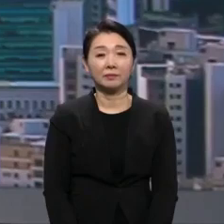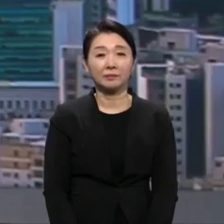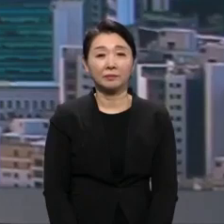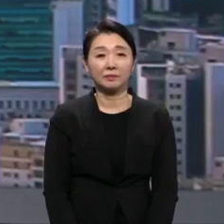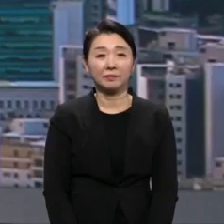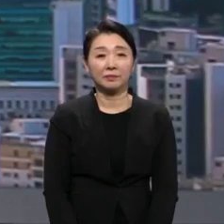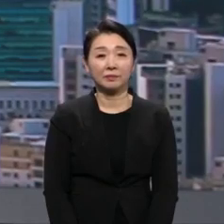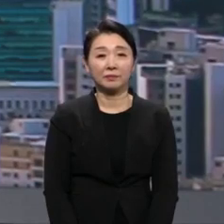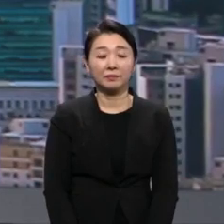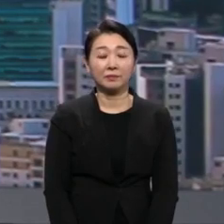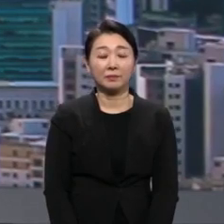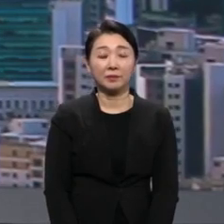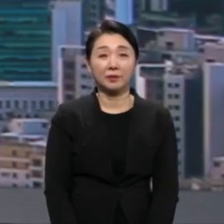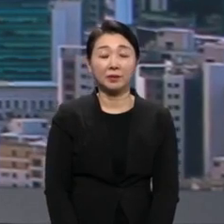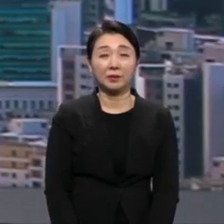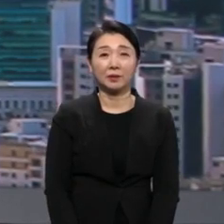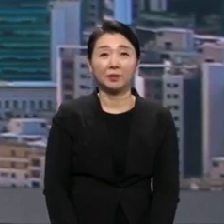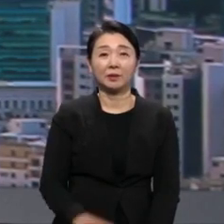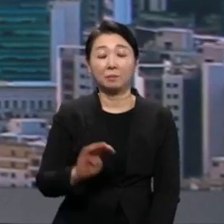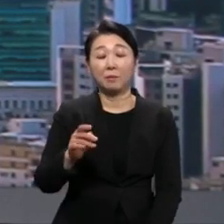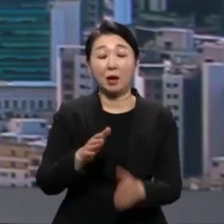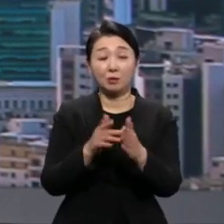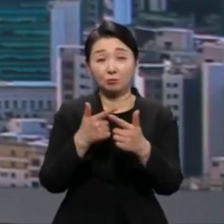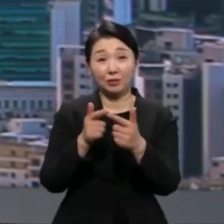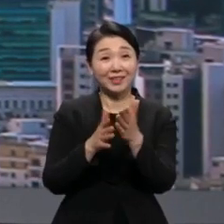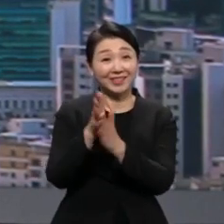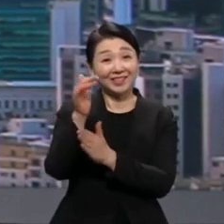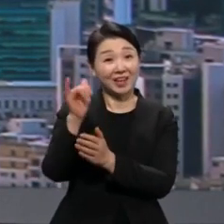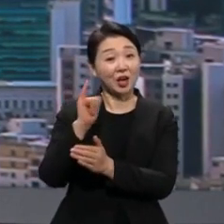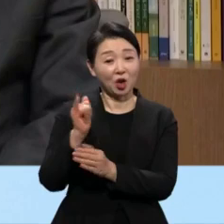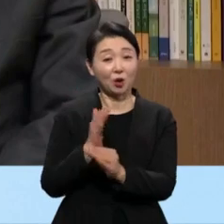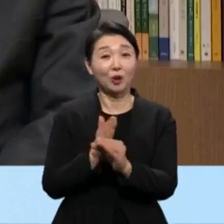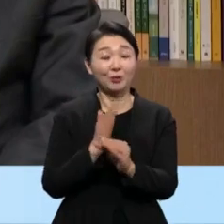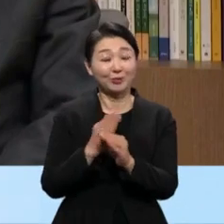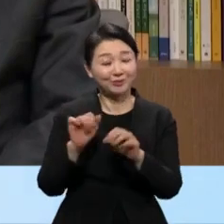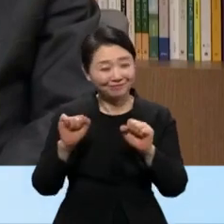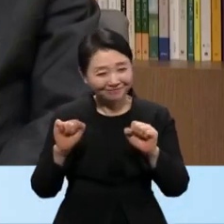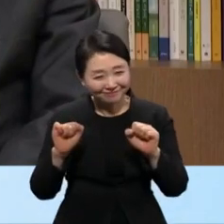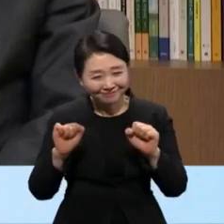네, 박형준 부산시장이 연결돼 있습니다. 시장님, 안녕하세요.